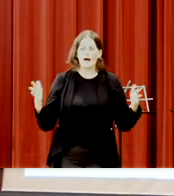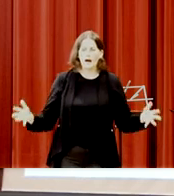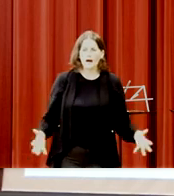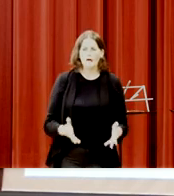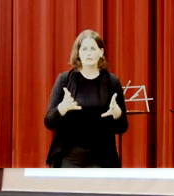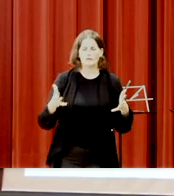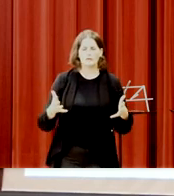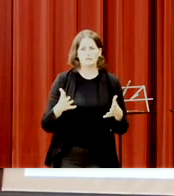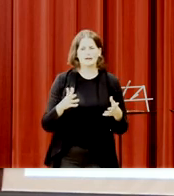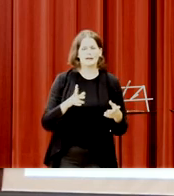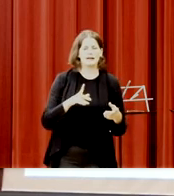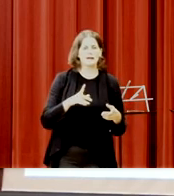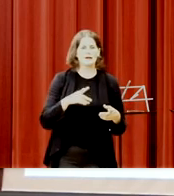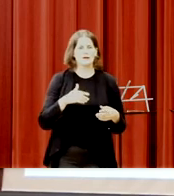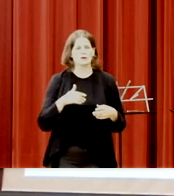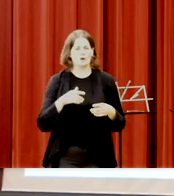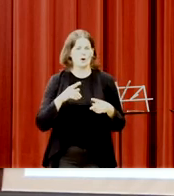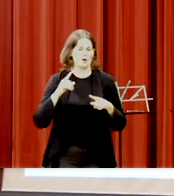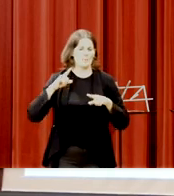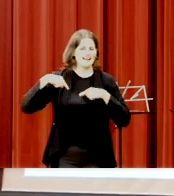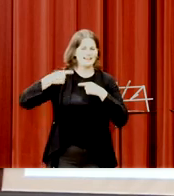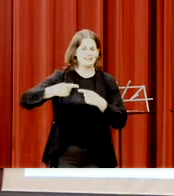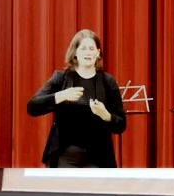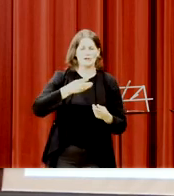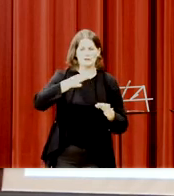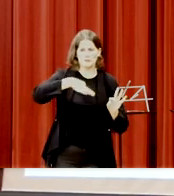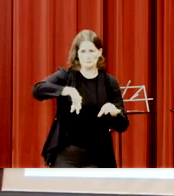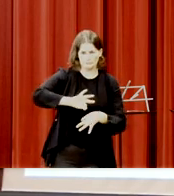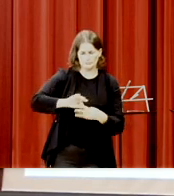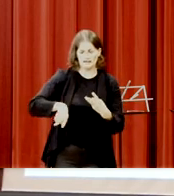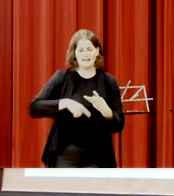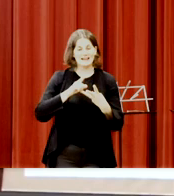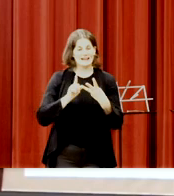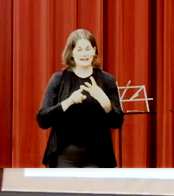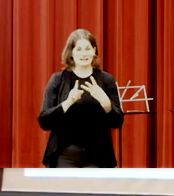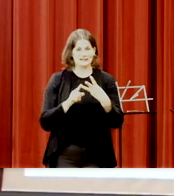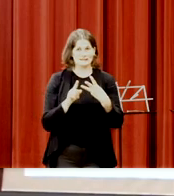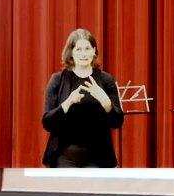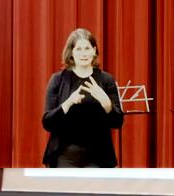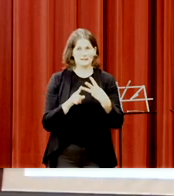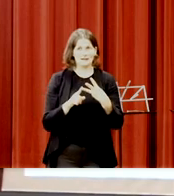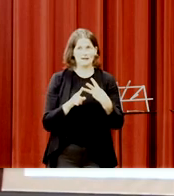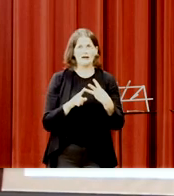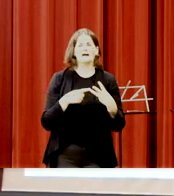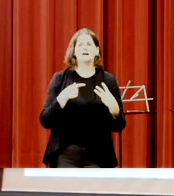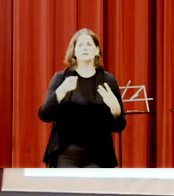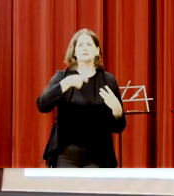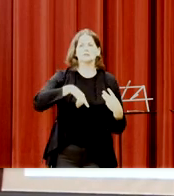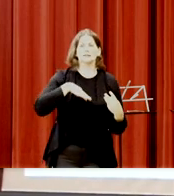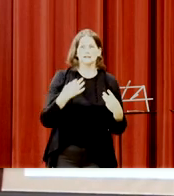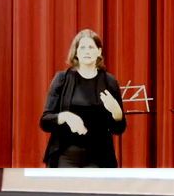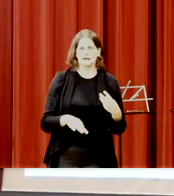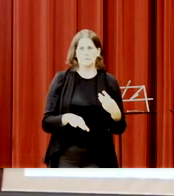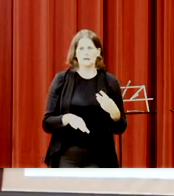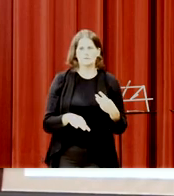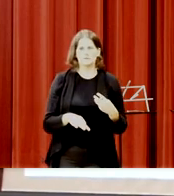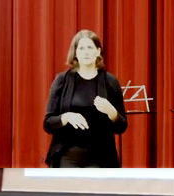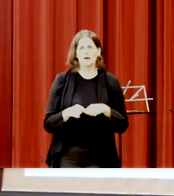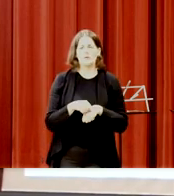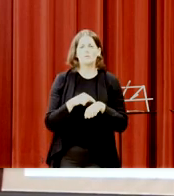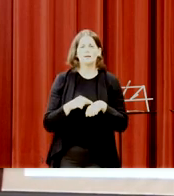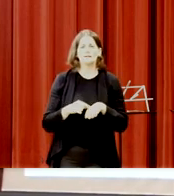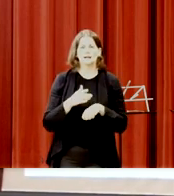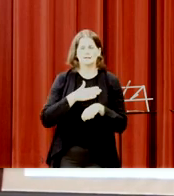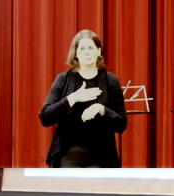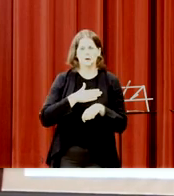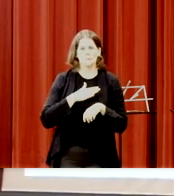capaços, poder tindre polítiques pròpies per poder captar talent, perquè al final el talent és el que em fa excel·lir com a universitat. I vaig